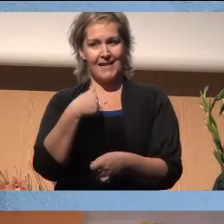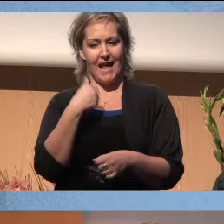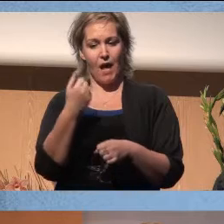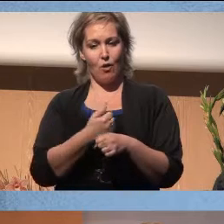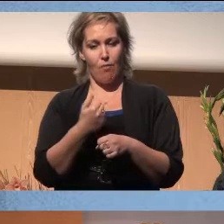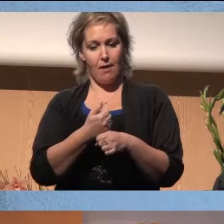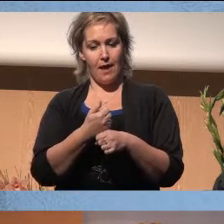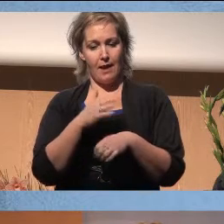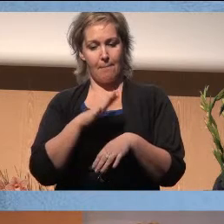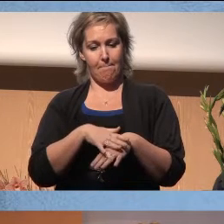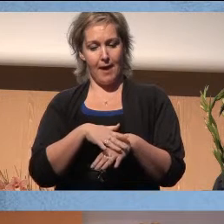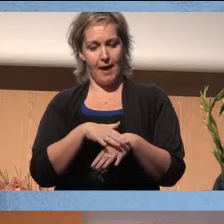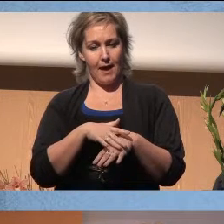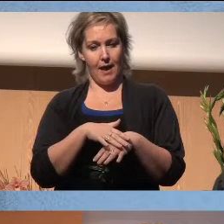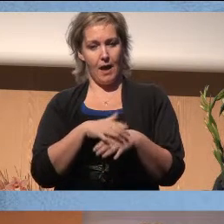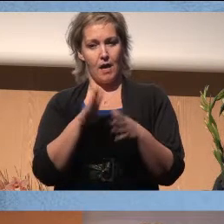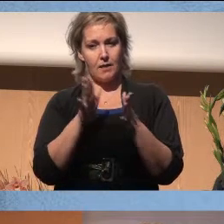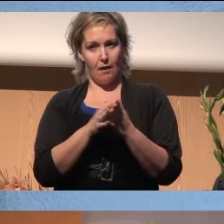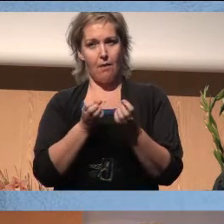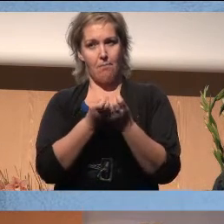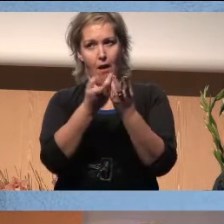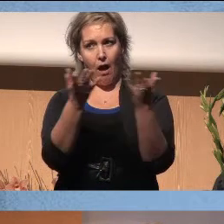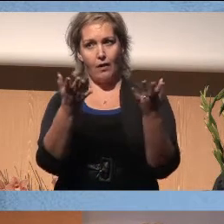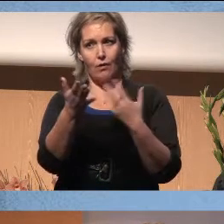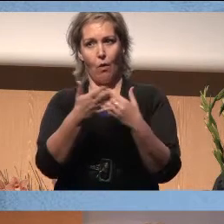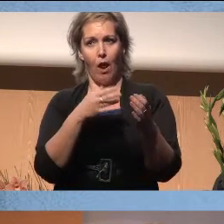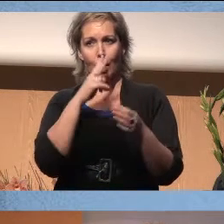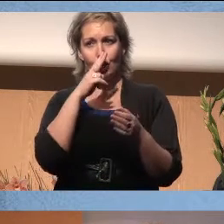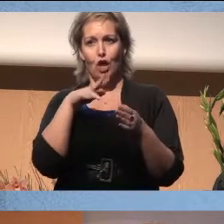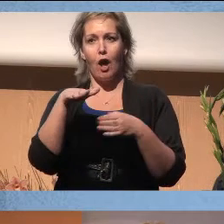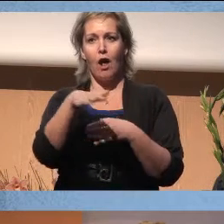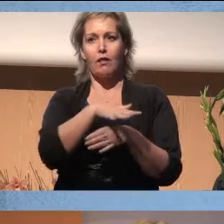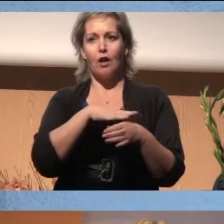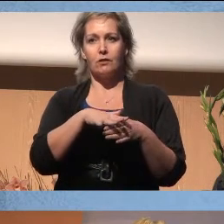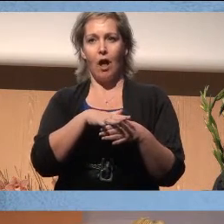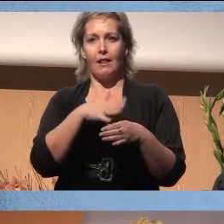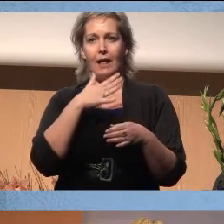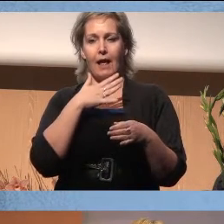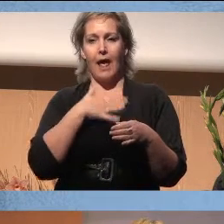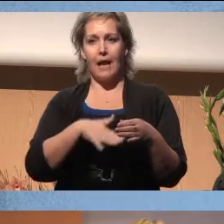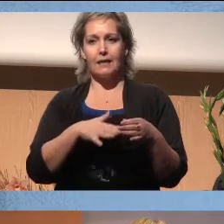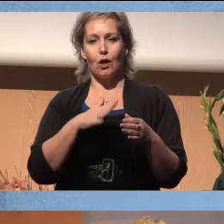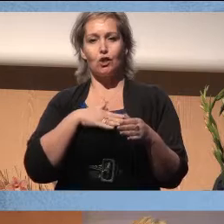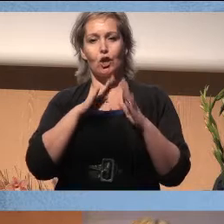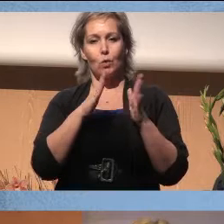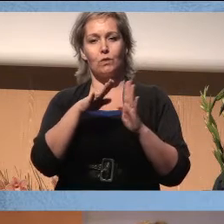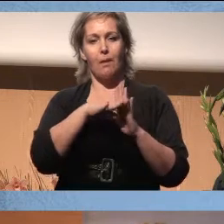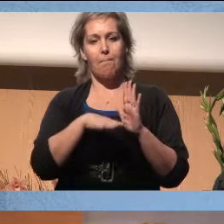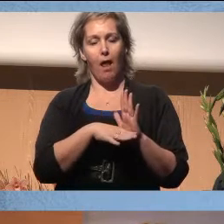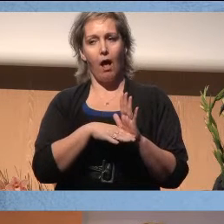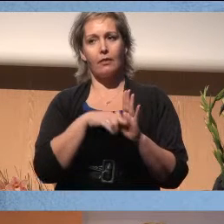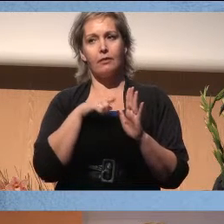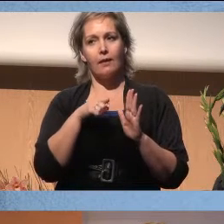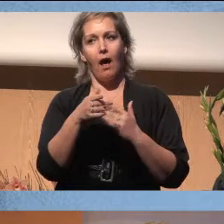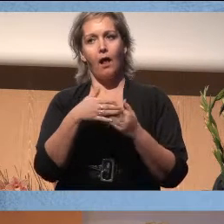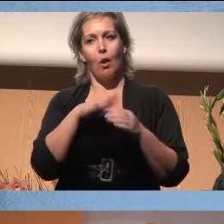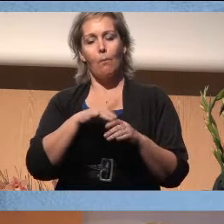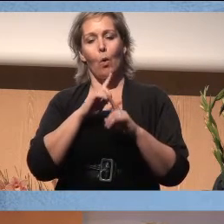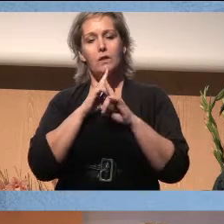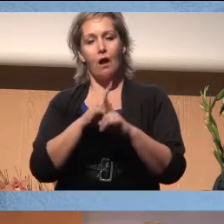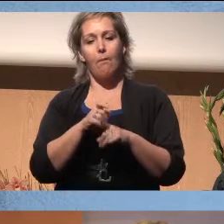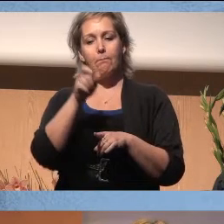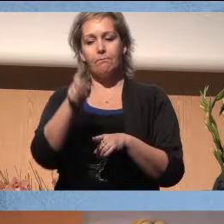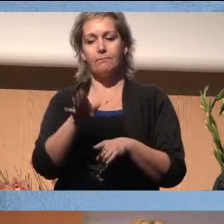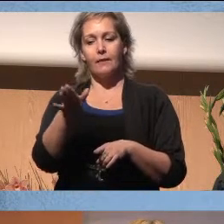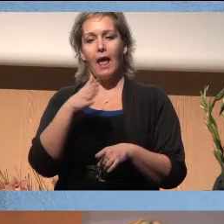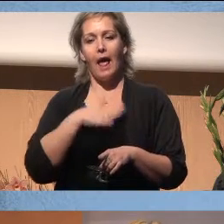jobbar alltså med sammen med många andra att lage en ny nationell hälso- och sjukhusplan. Det handlar om att skapa